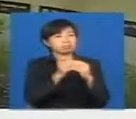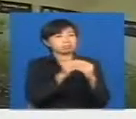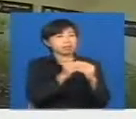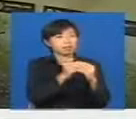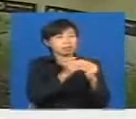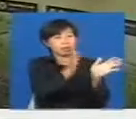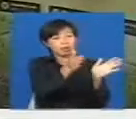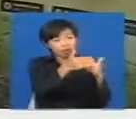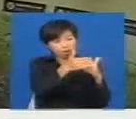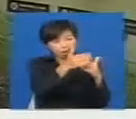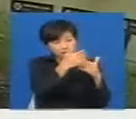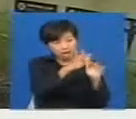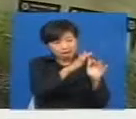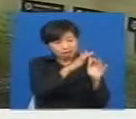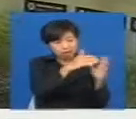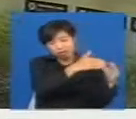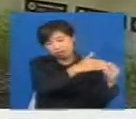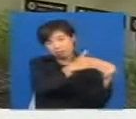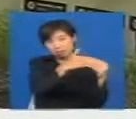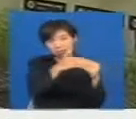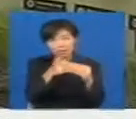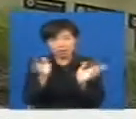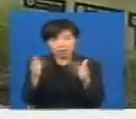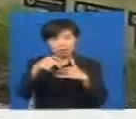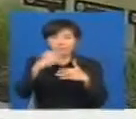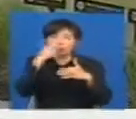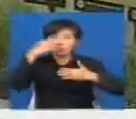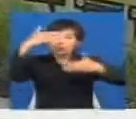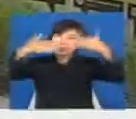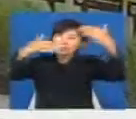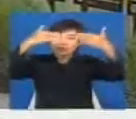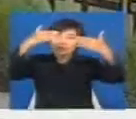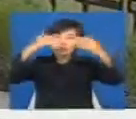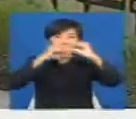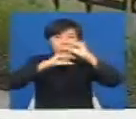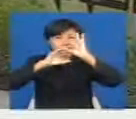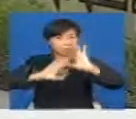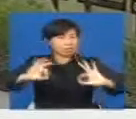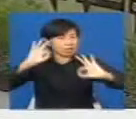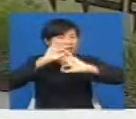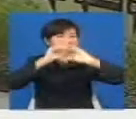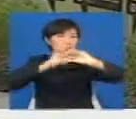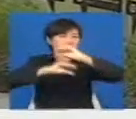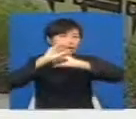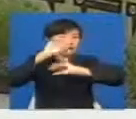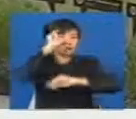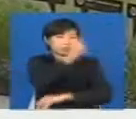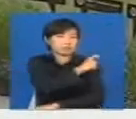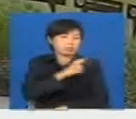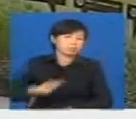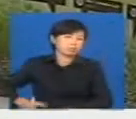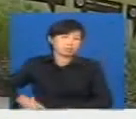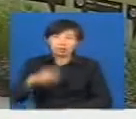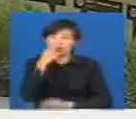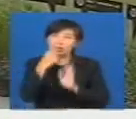มาห้องนี ้ ดูนิทรรศการโดยเฉพาะอย่างยิ่งโครงการพระดำรินะฮะเกี่ยวกับเรื่องน้ำเนี่ย นี่คือจุดหลักของเราด้วยใช่ไหมฮะ เห็นนะครับว่าตรงนำ